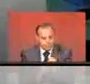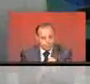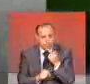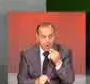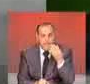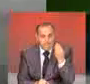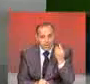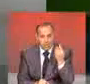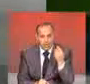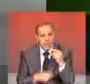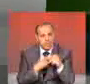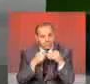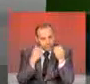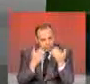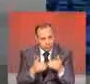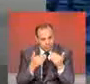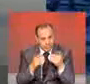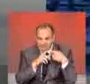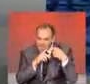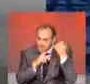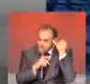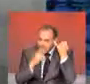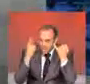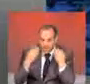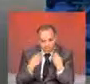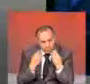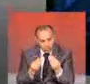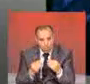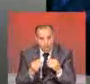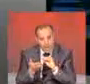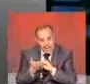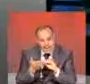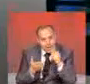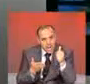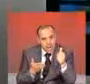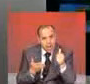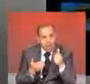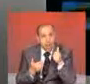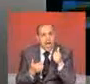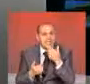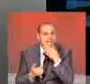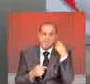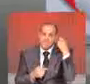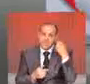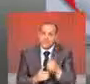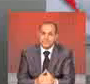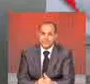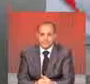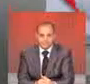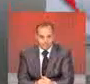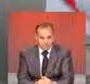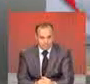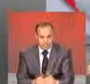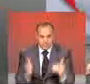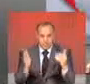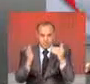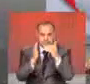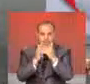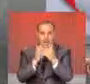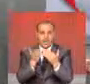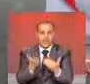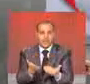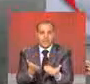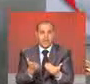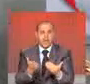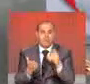فيها بجوائز لأحسن فكرة وأحسن سيناريو وأفضل فيلم. بهذا نصل مشاهدينا